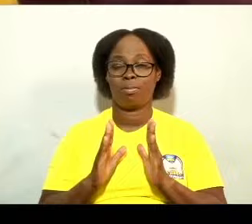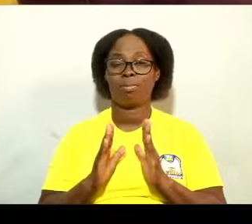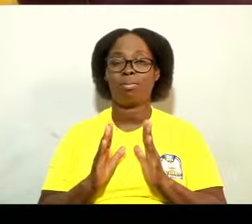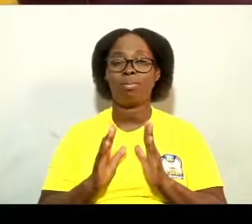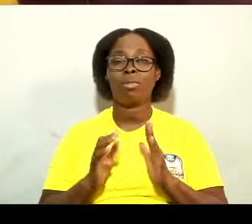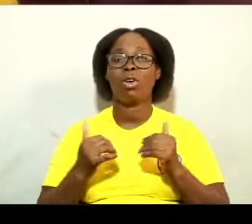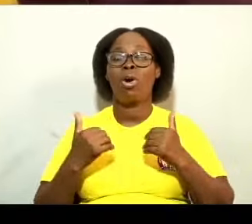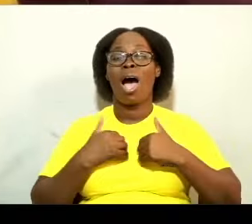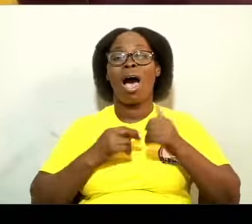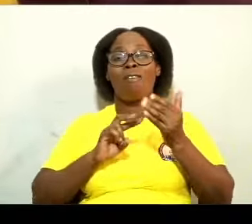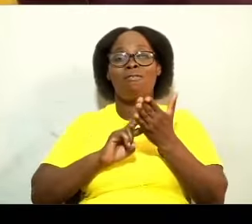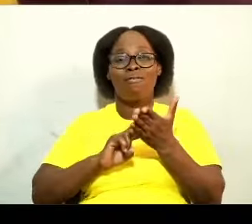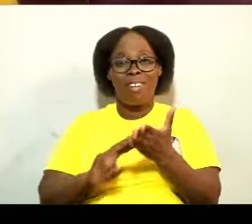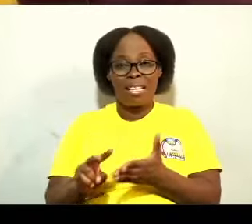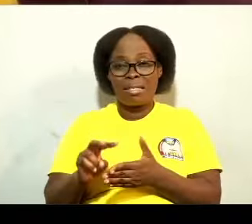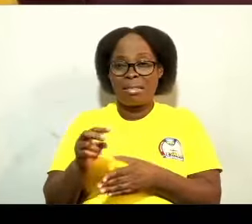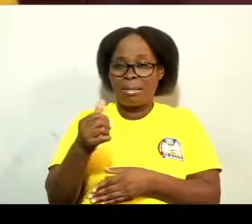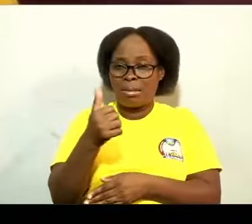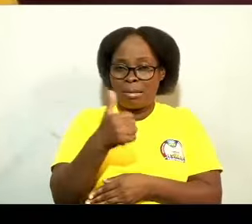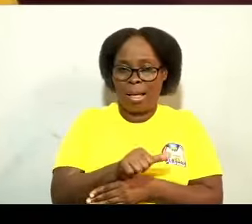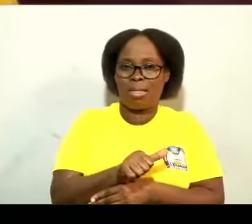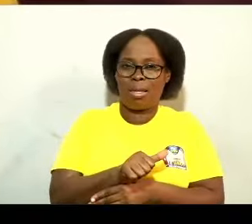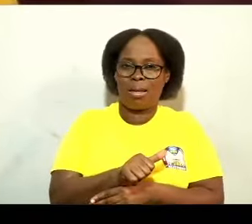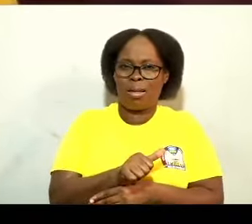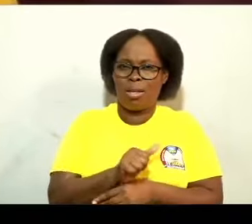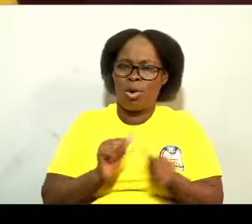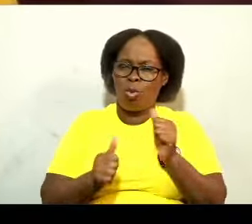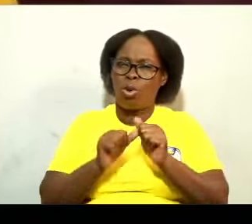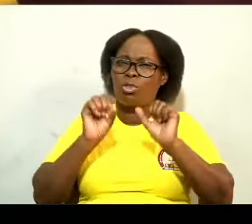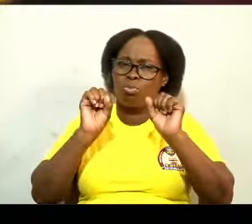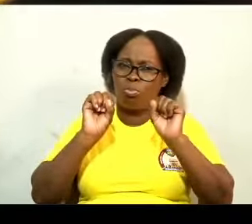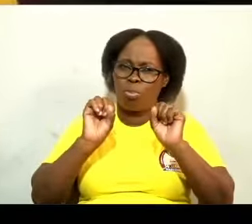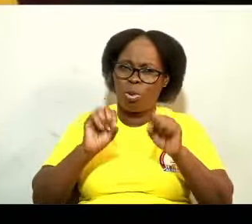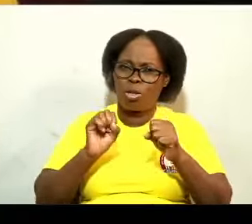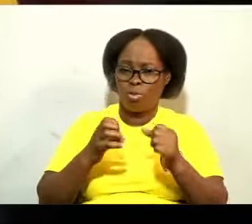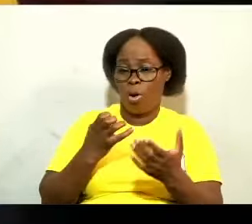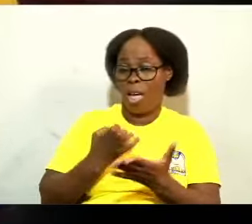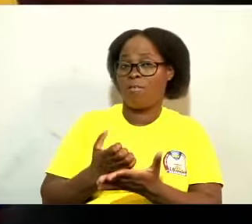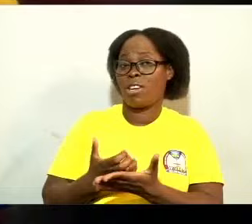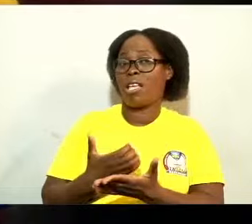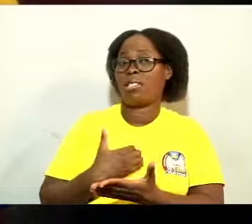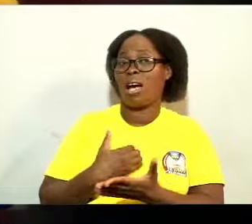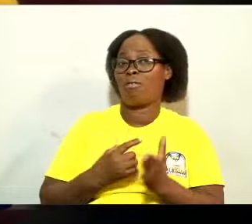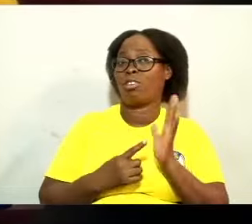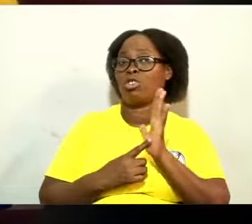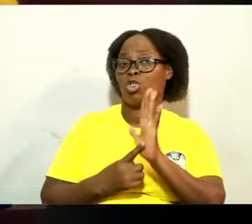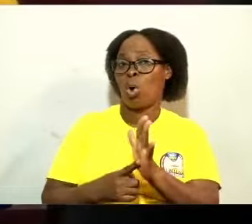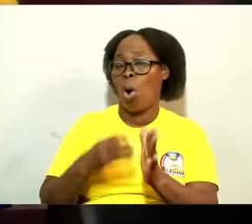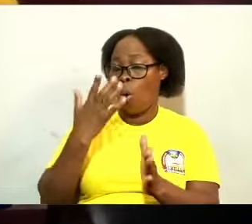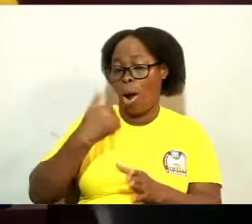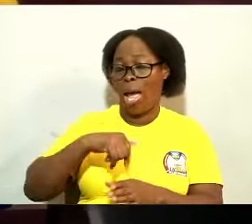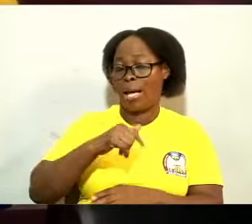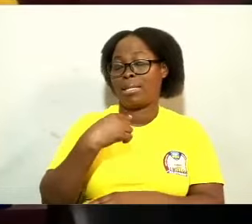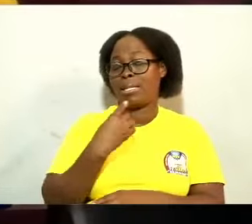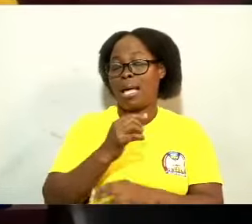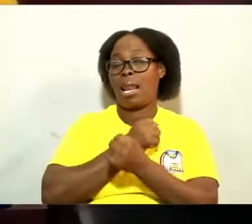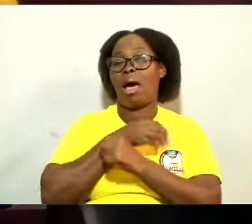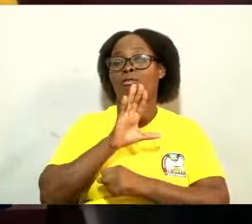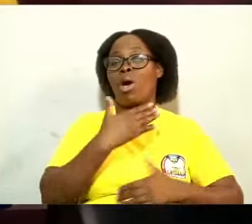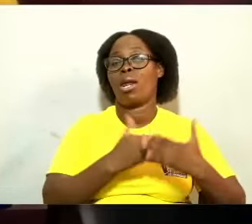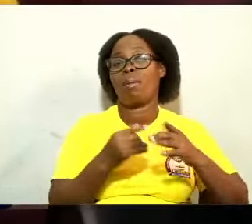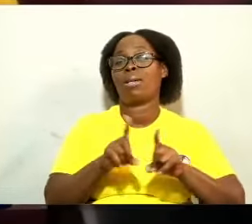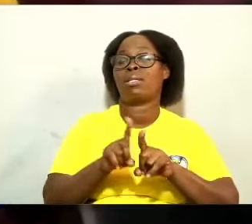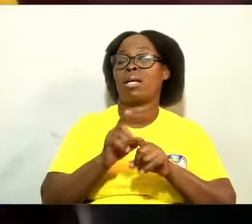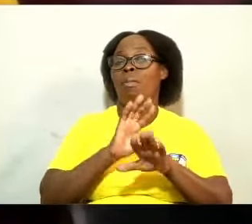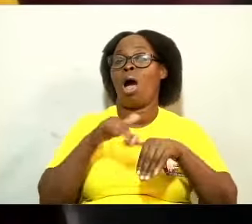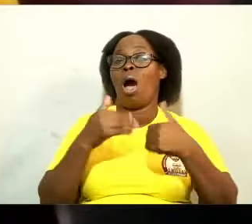lipo fungu lolote ninaloweza kudhibitisha, maana tumesema mpende jirani yako kama nafsi